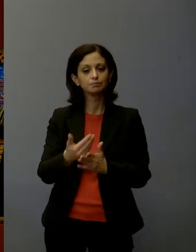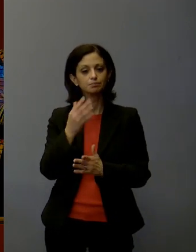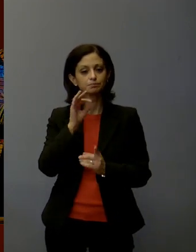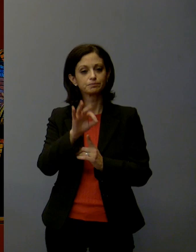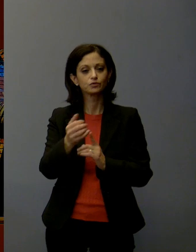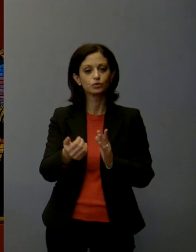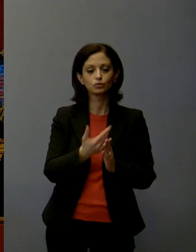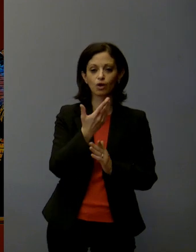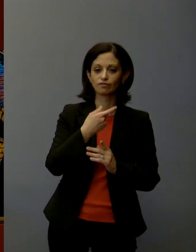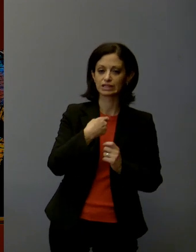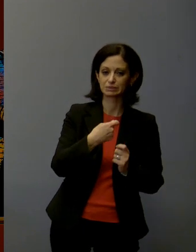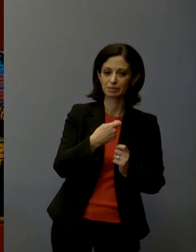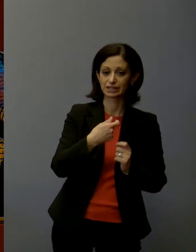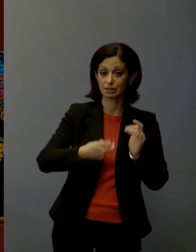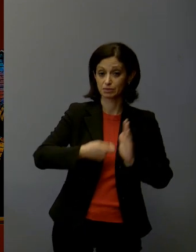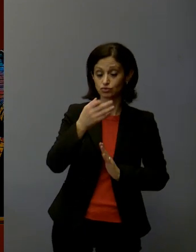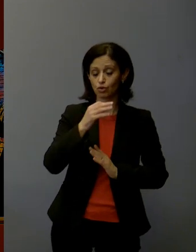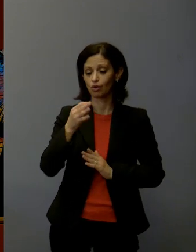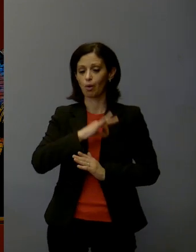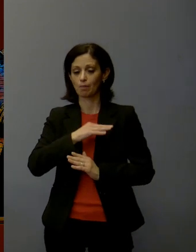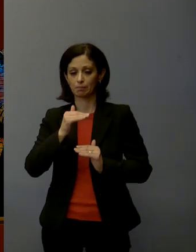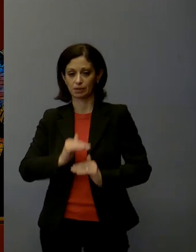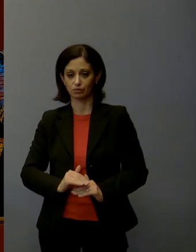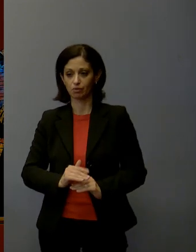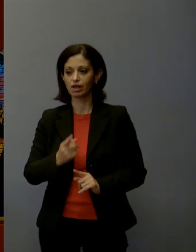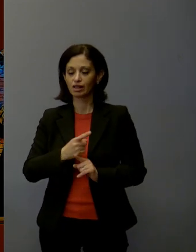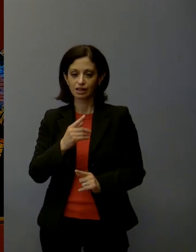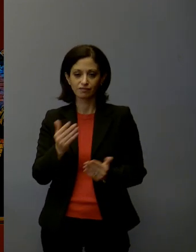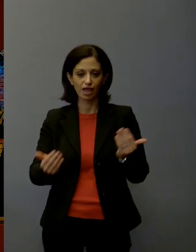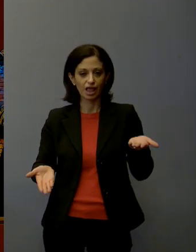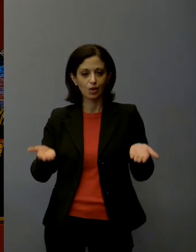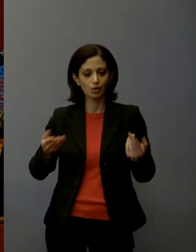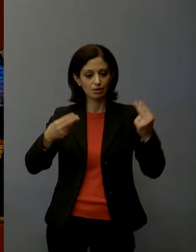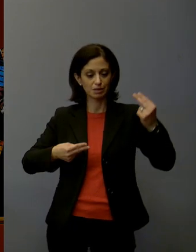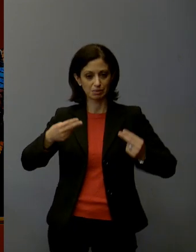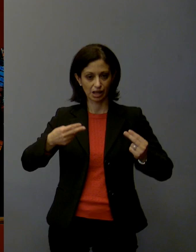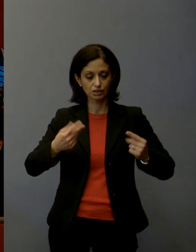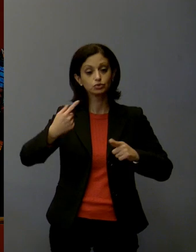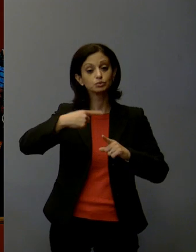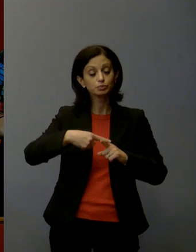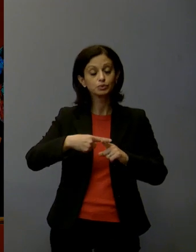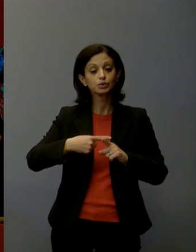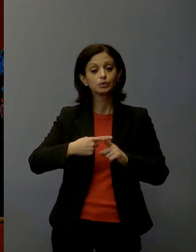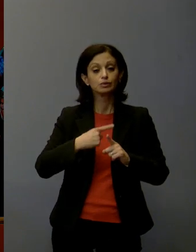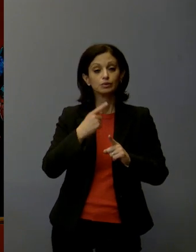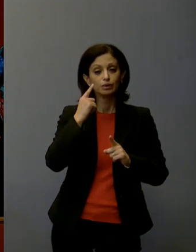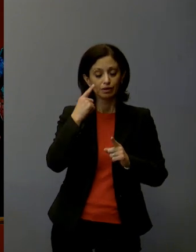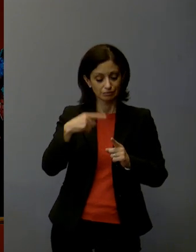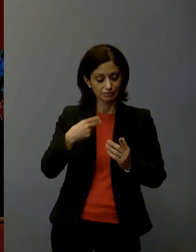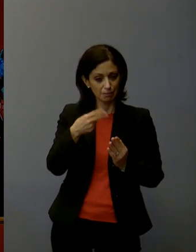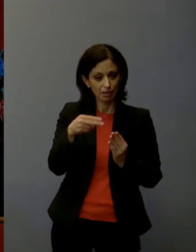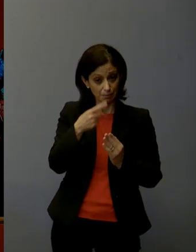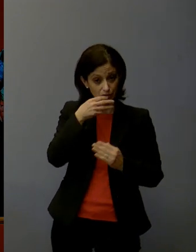omaggiore speso minore entrata al fine di garantire il mantenimento degli equilibri di bilancio e in particolare questo emendamento